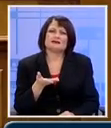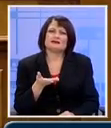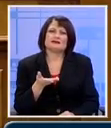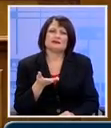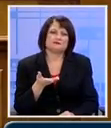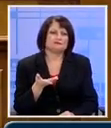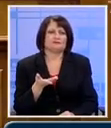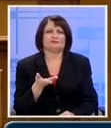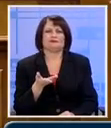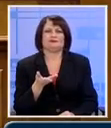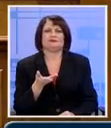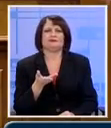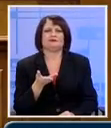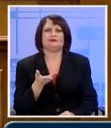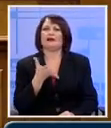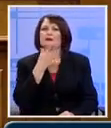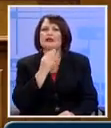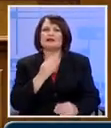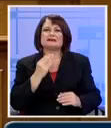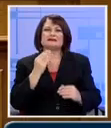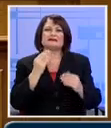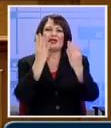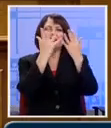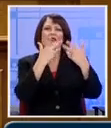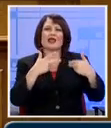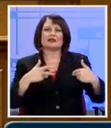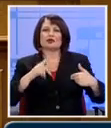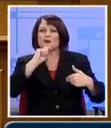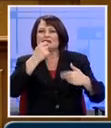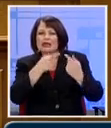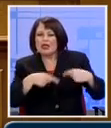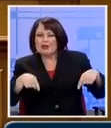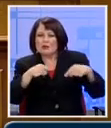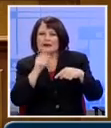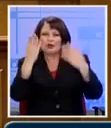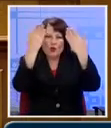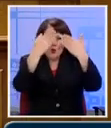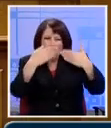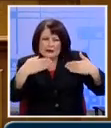πίσω από τις κουίντες, τις μυστικές που εμείς δεν βλέπουμε.